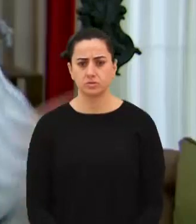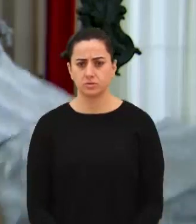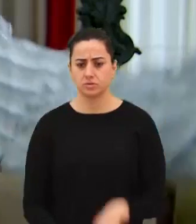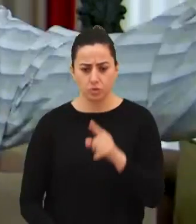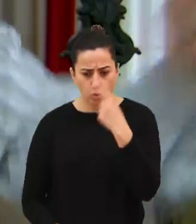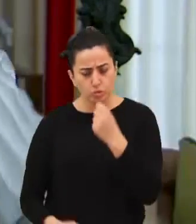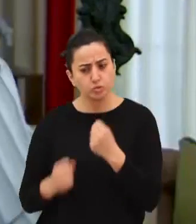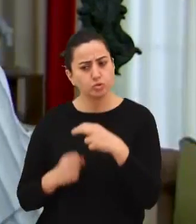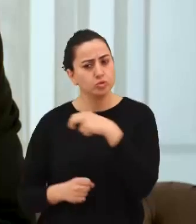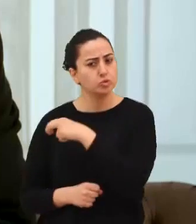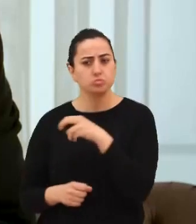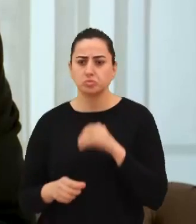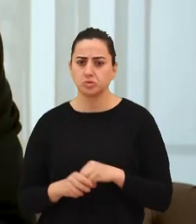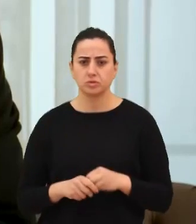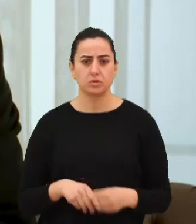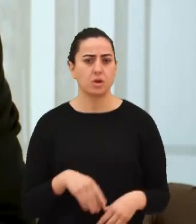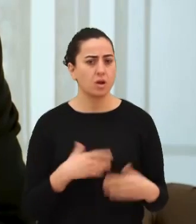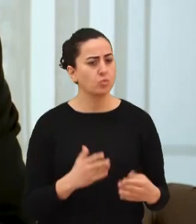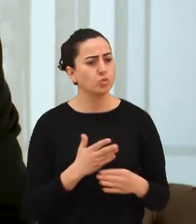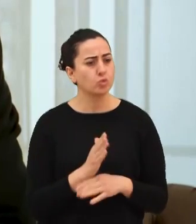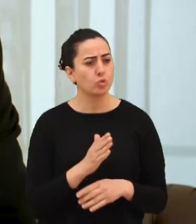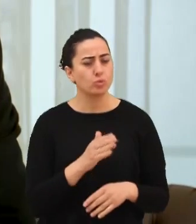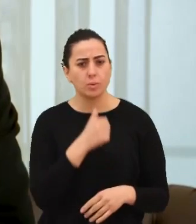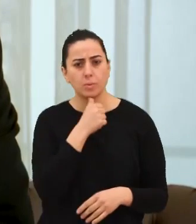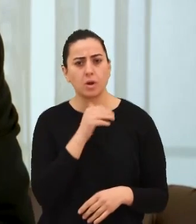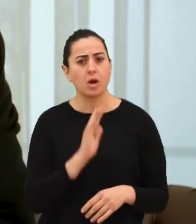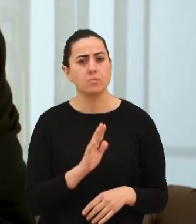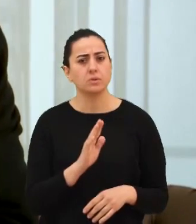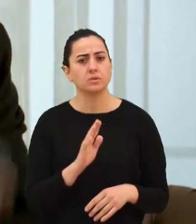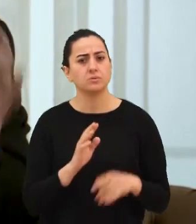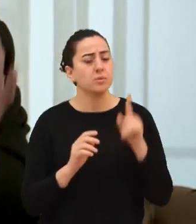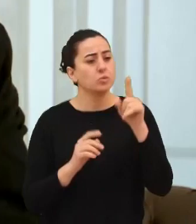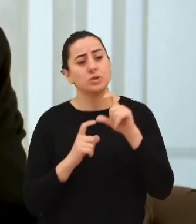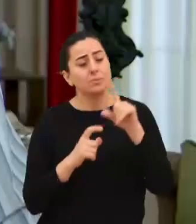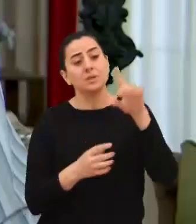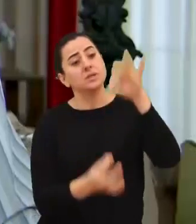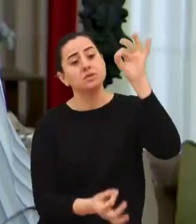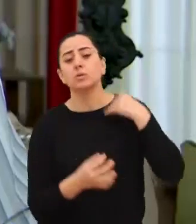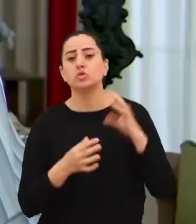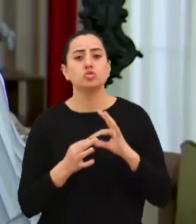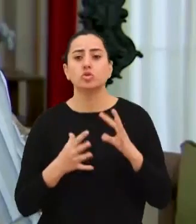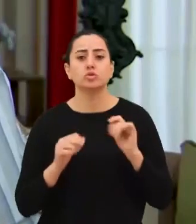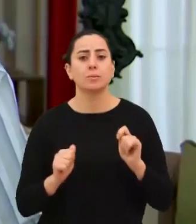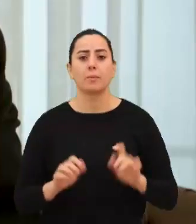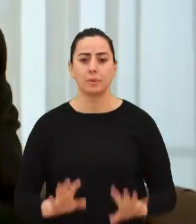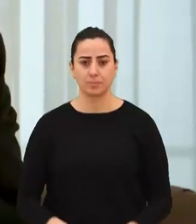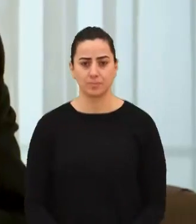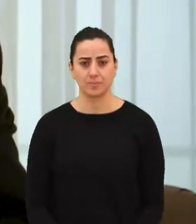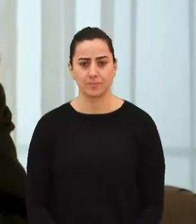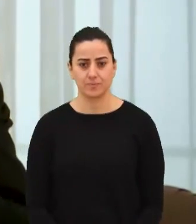senin için nasıl uğraşıyor. Valla doğru söylüyorsun baba. Ama valla hala çözemedim ben bu adamı. Neyse